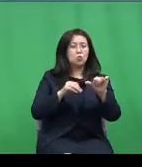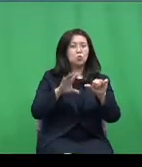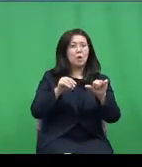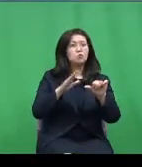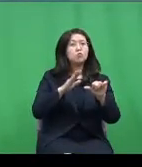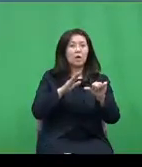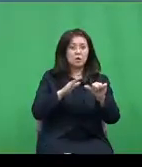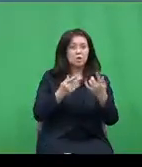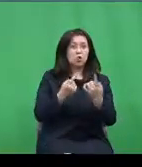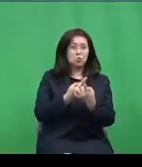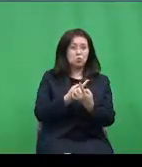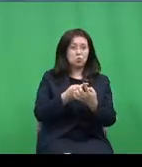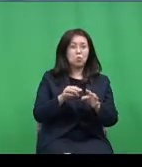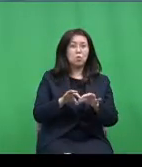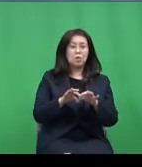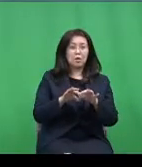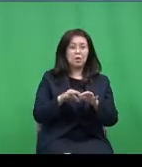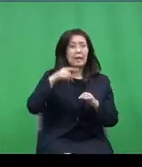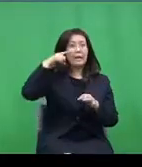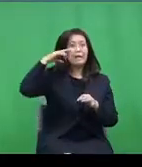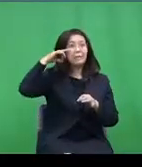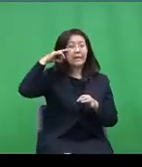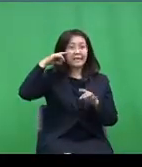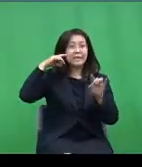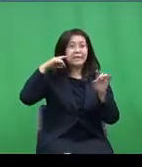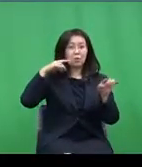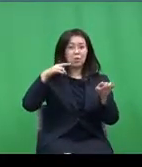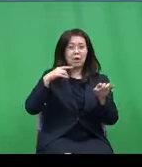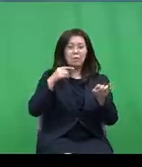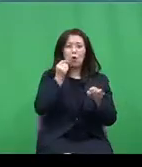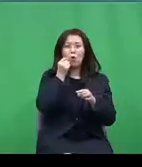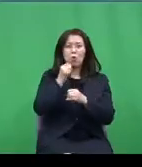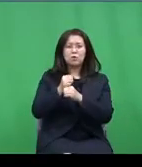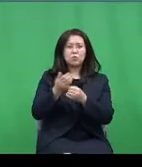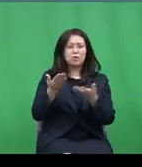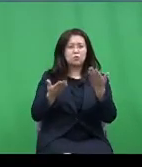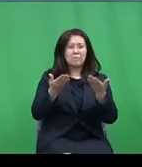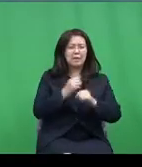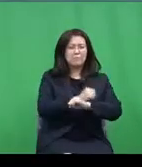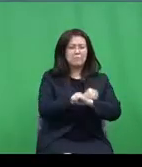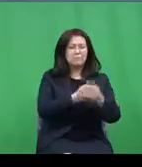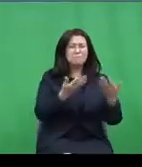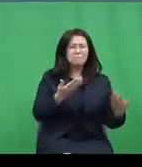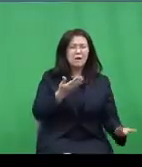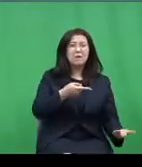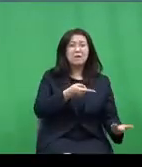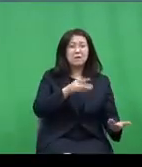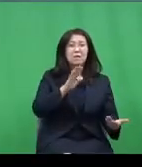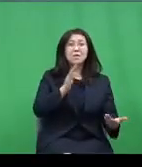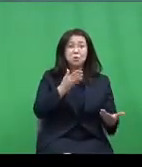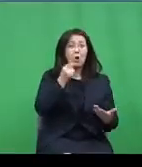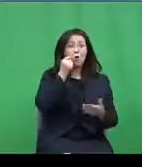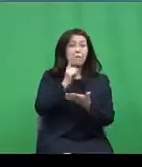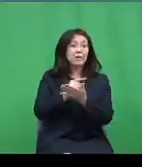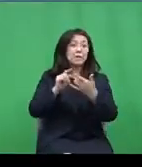よね。で、そういうことを考えると、まあ、玉ねぎの方はもちろんお米作るより手間がかかるんですけれども、お米だけでは